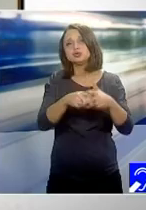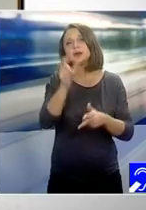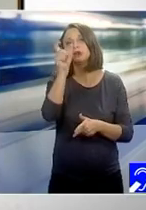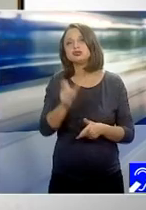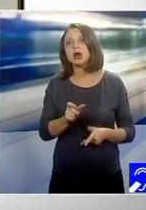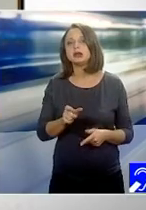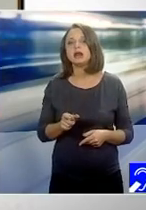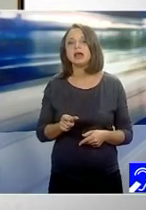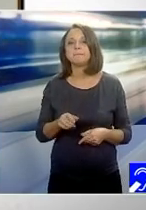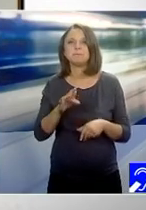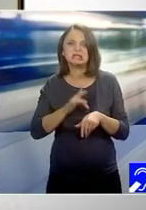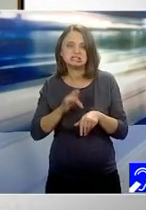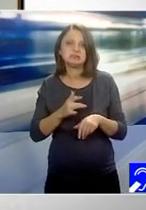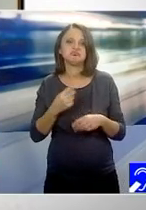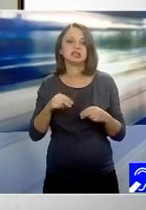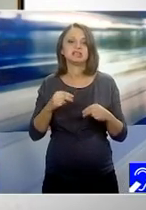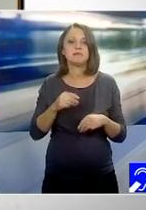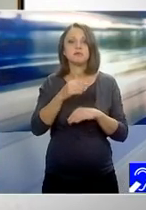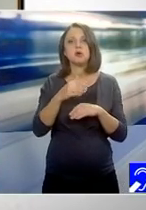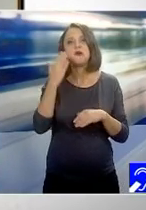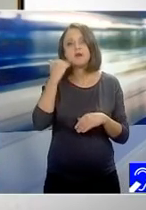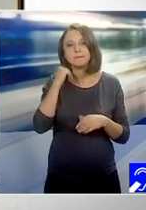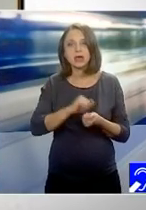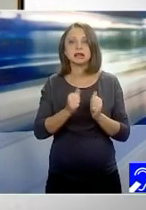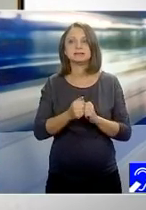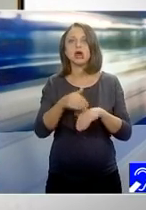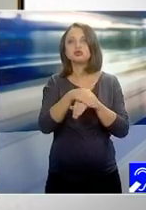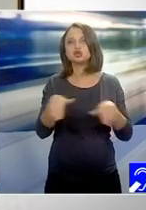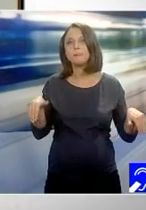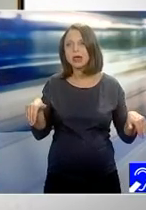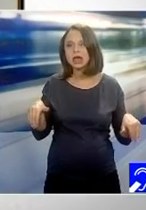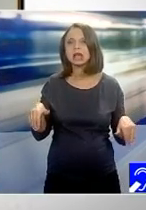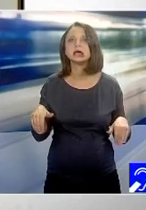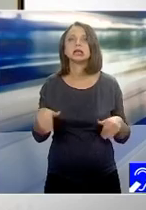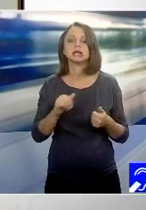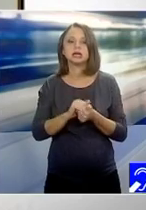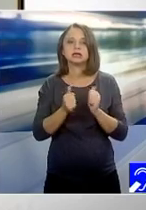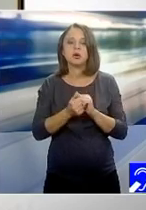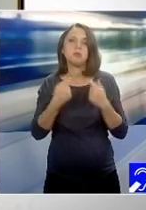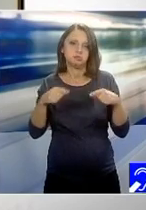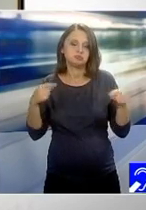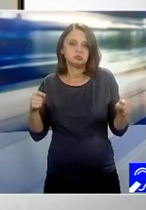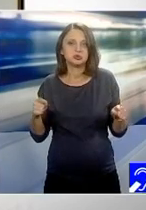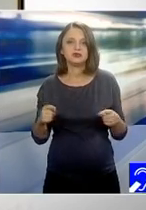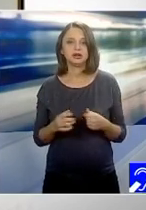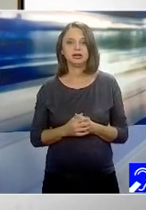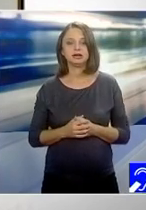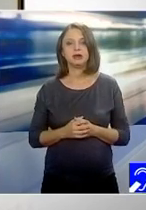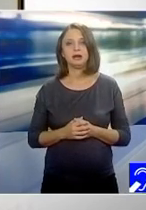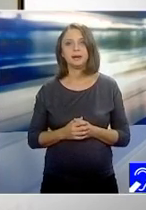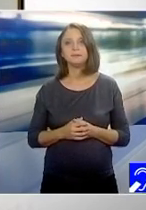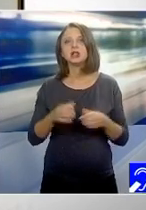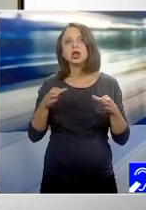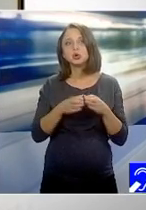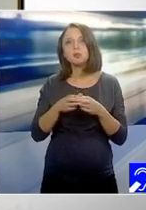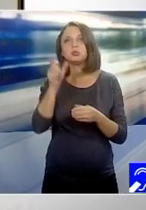muncii, șomeri de mai mult de un an, femei și am mai multe povești interesante, puteți citi pe